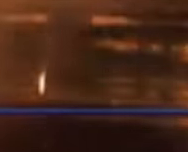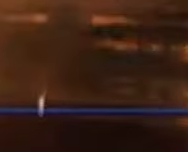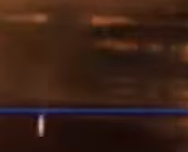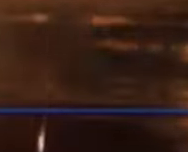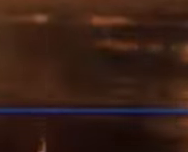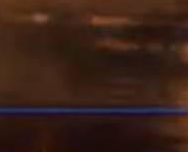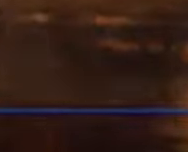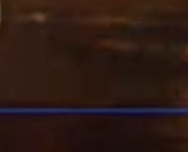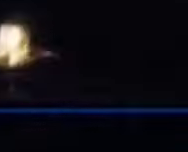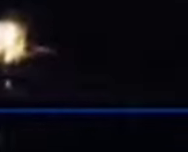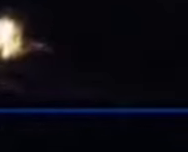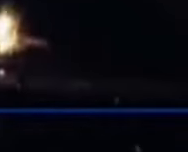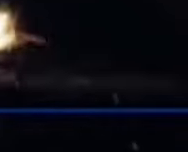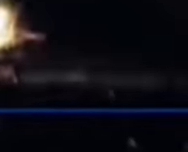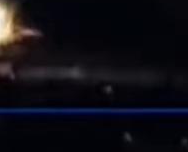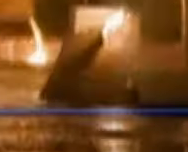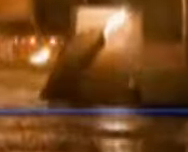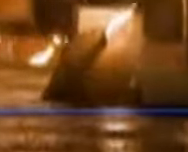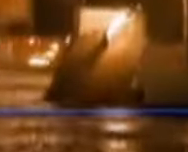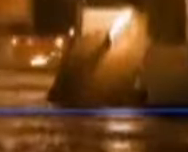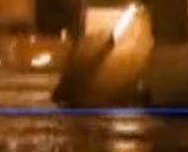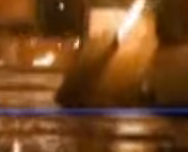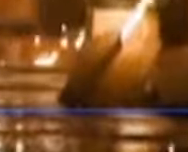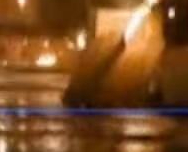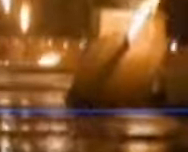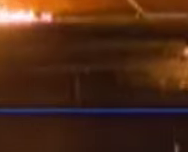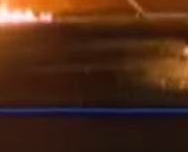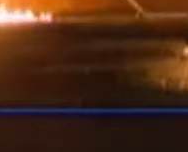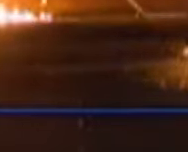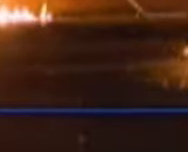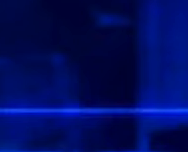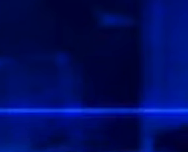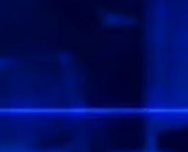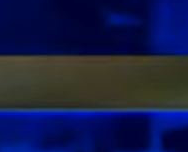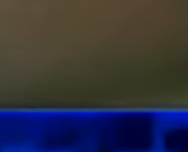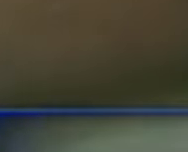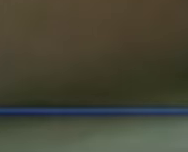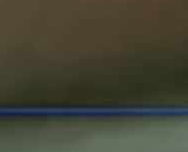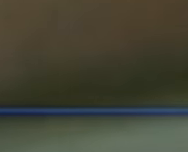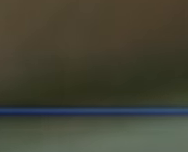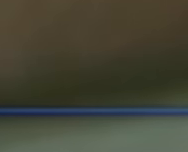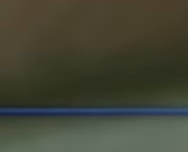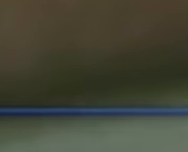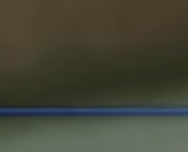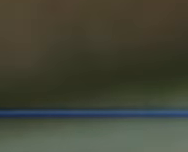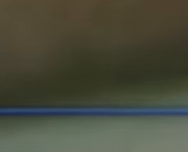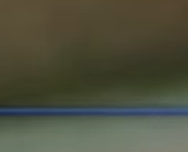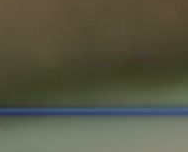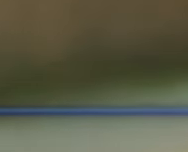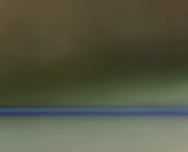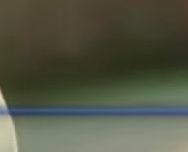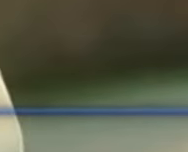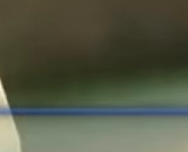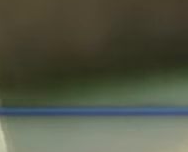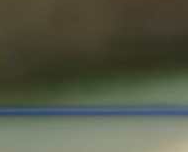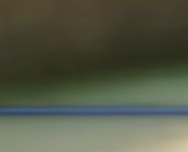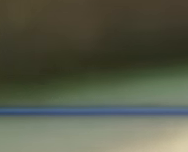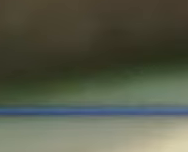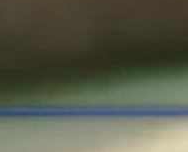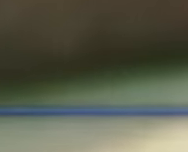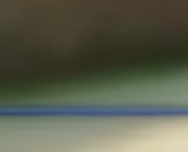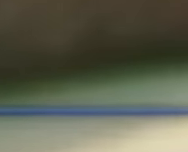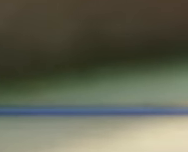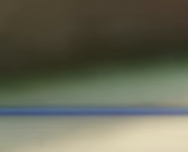Susunod, pagtatag finale concert ng SB19, inanunsyo na. At isa pang concert na dapat abangan